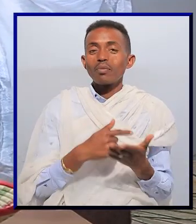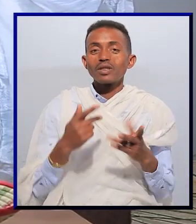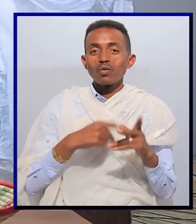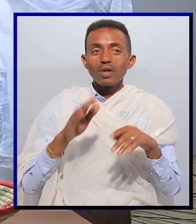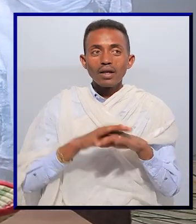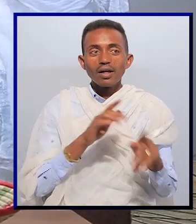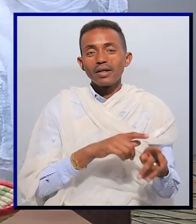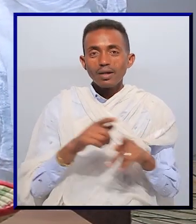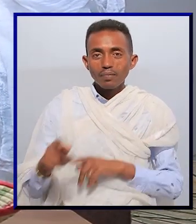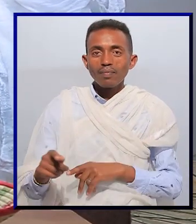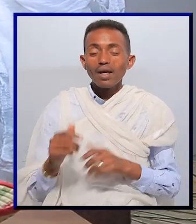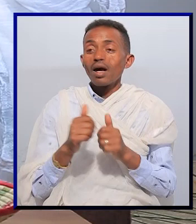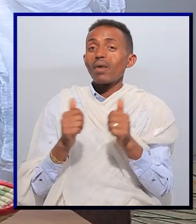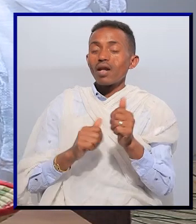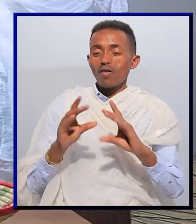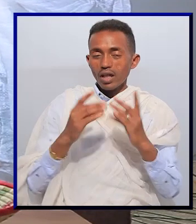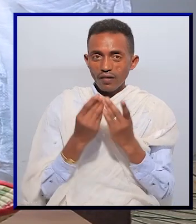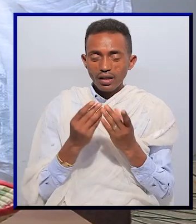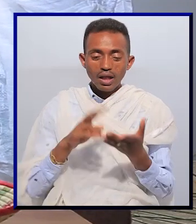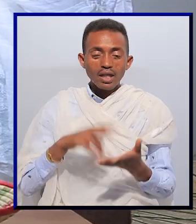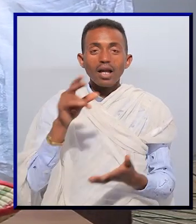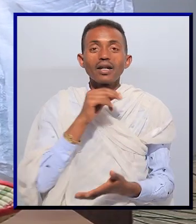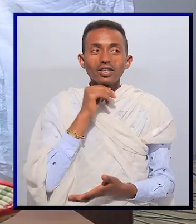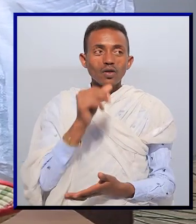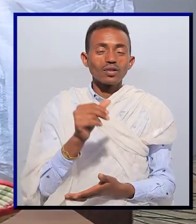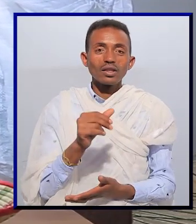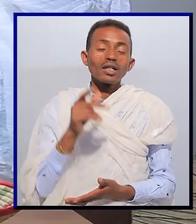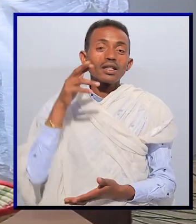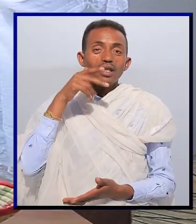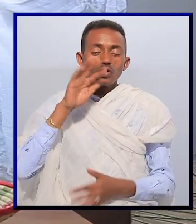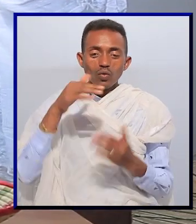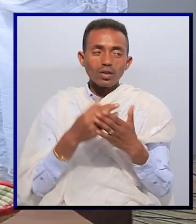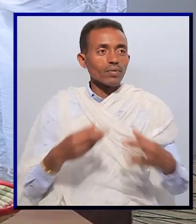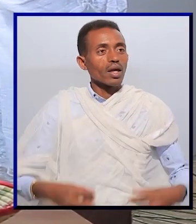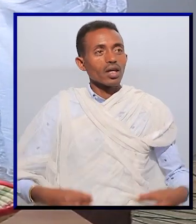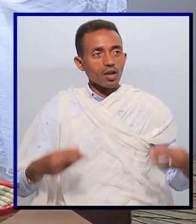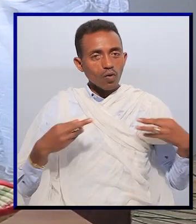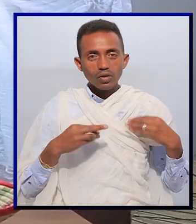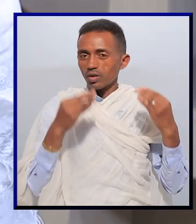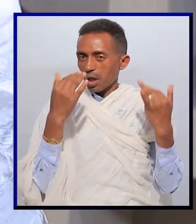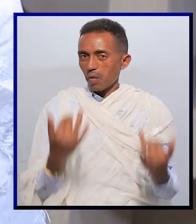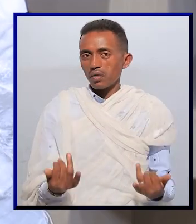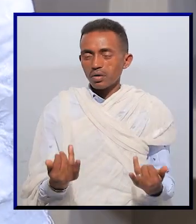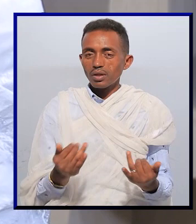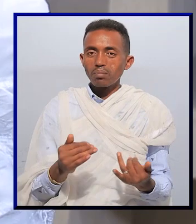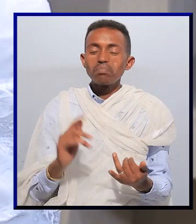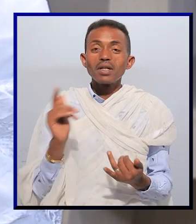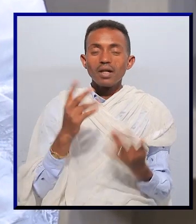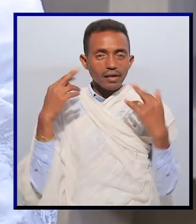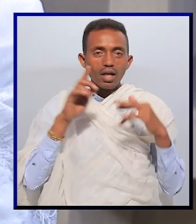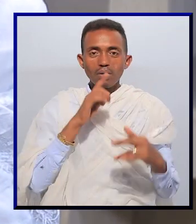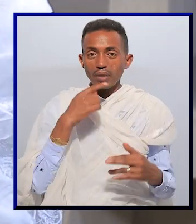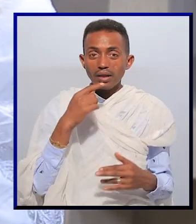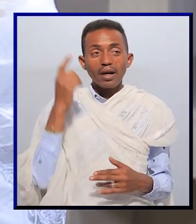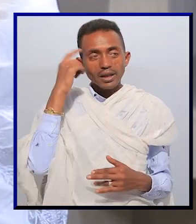ክፍል ያላነሳነውን የእህታችንን ህይወት እስኪ እንዳስሳለን ብለን እናስባለን። ይቺ እህታችን